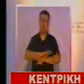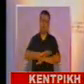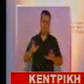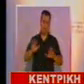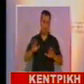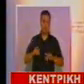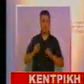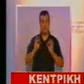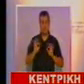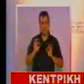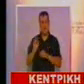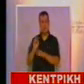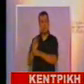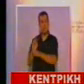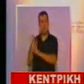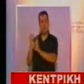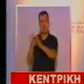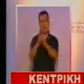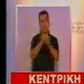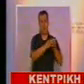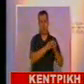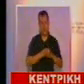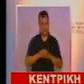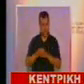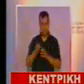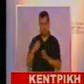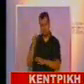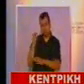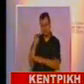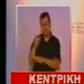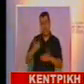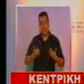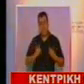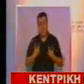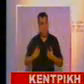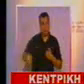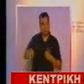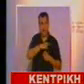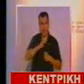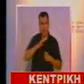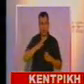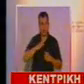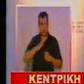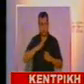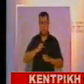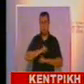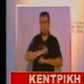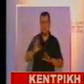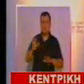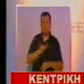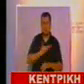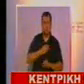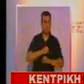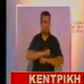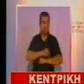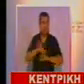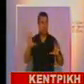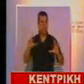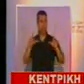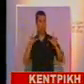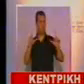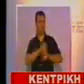Βεβαίως όλα τα άλλα κόμματα ποντάρουν ειδικά στους νέους και τις νέες με τη βοήθεια των σοου, του μάρκετινγκ αλλά